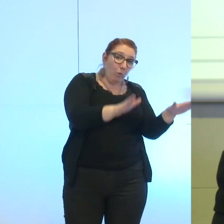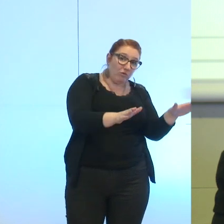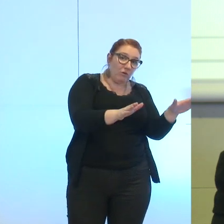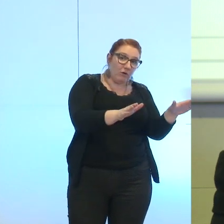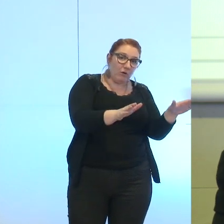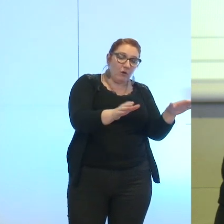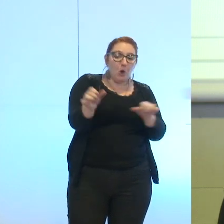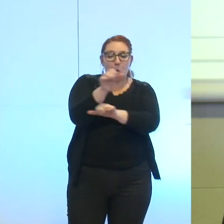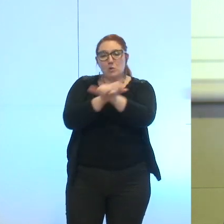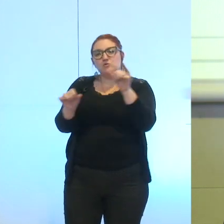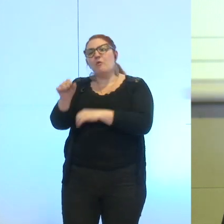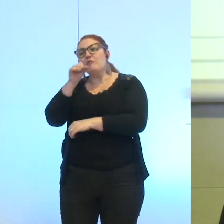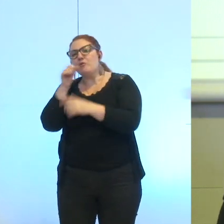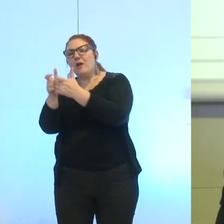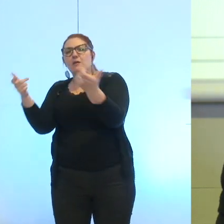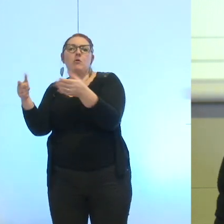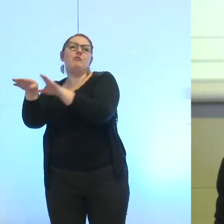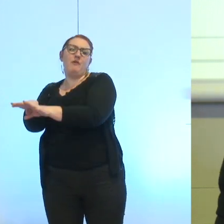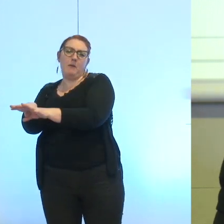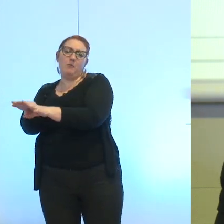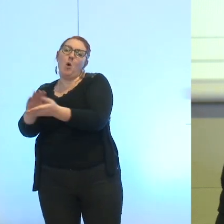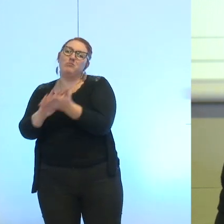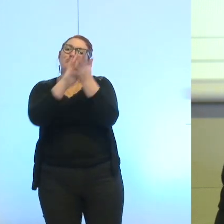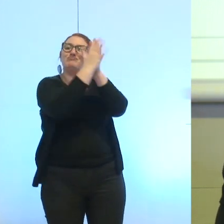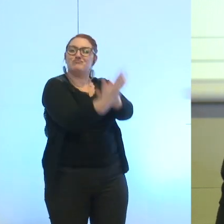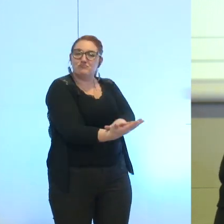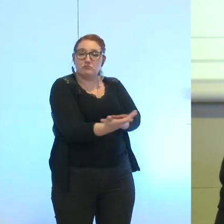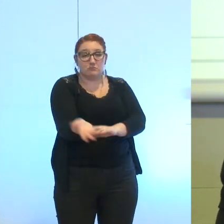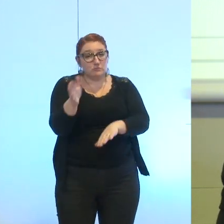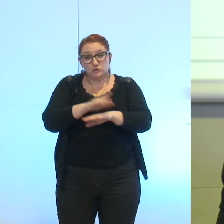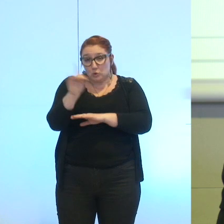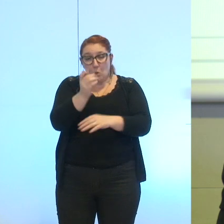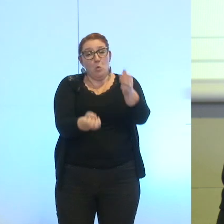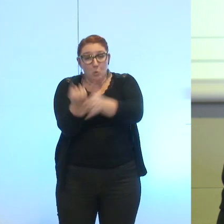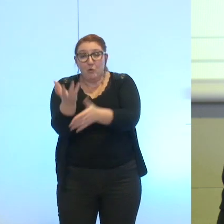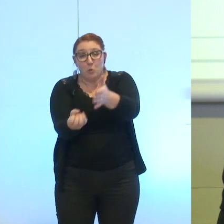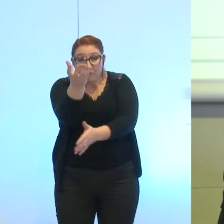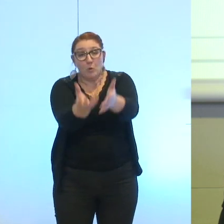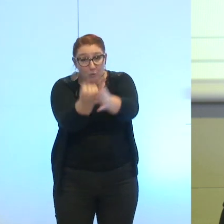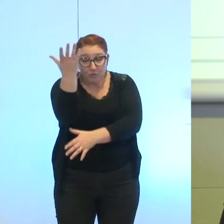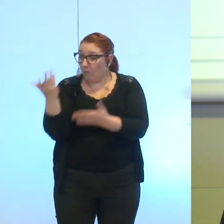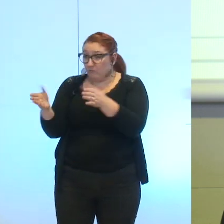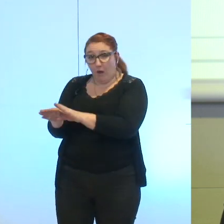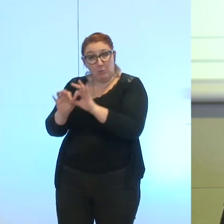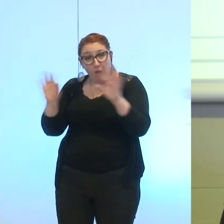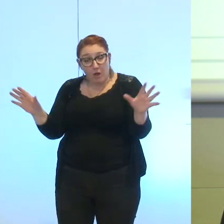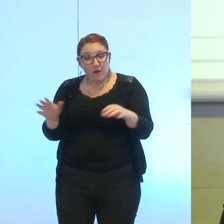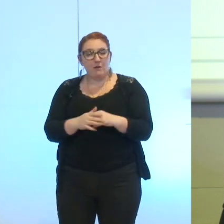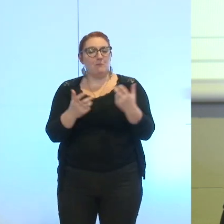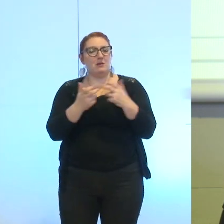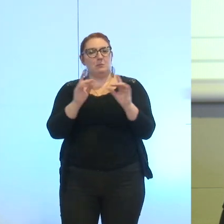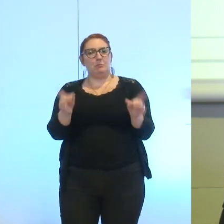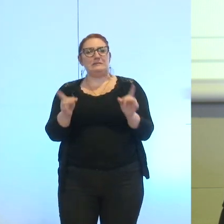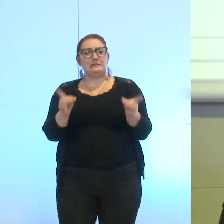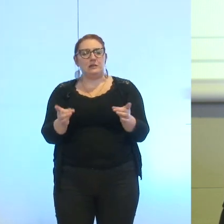équipement vieillissant un coûteux or ce n'a pas été le cas c'est ce qui aurait dû être prévu pour la construction de la piscine des